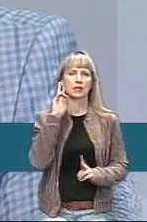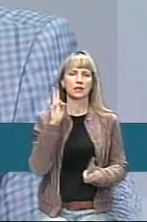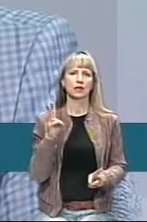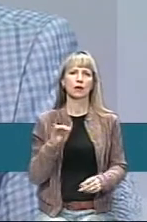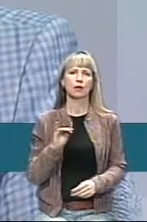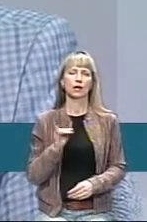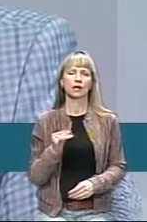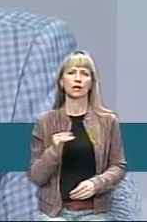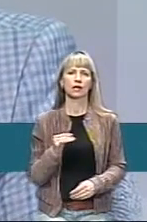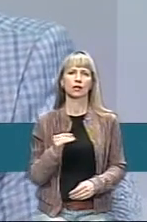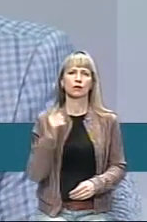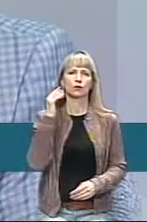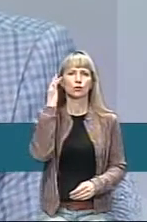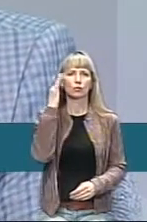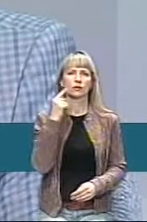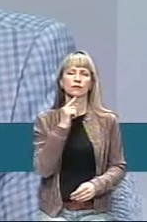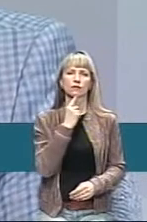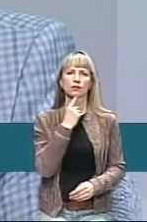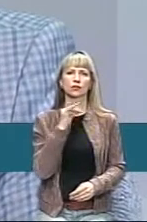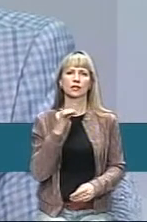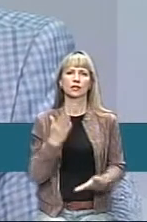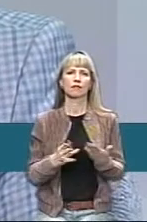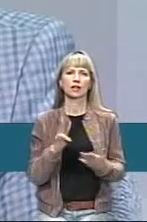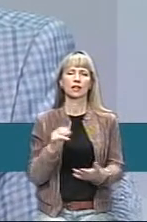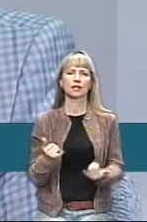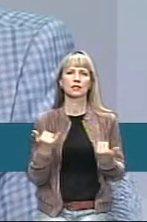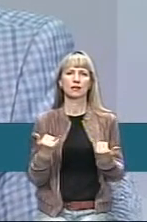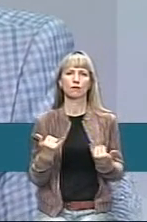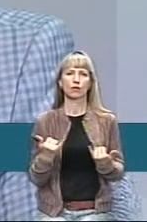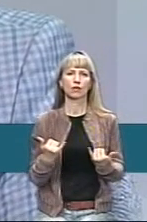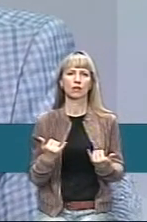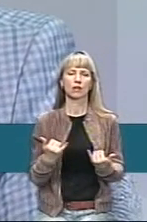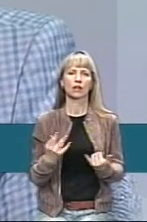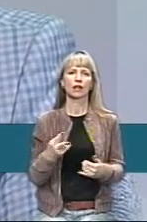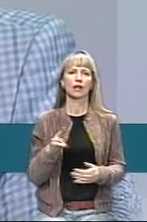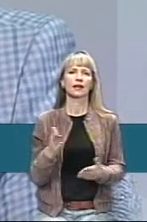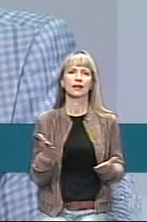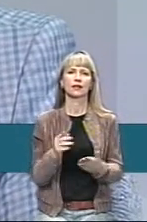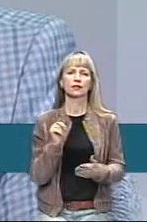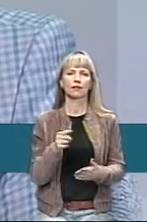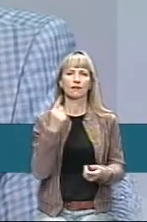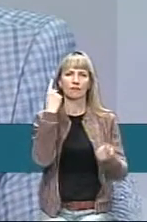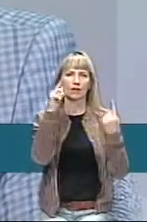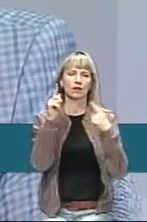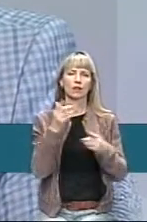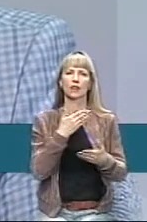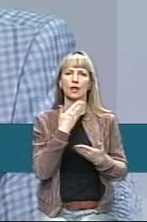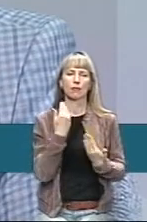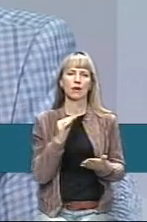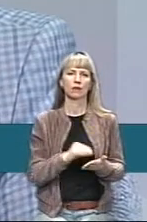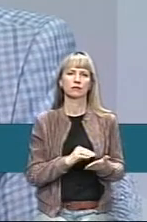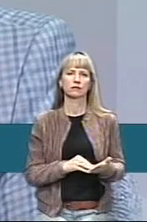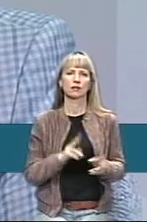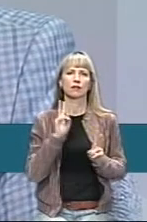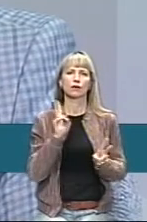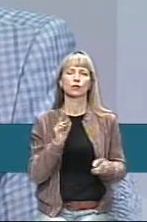і гадати важко, і, мабуть, на сьогоднішній момент, ну, для якихось там вигадок нема підстав. Невідомо,